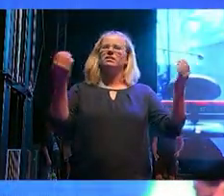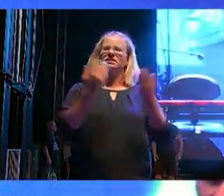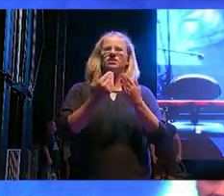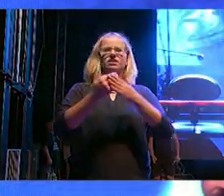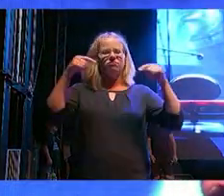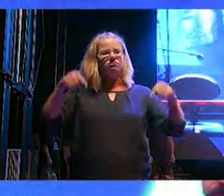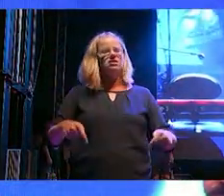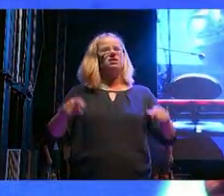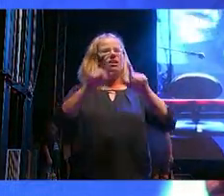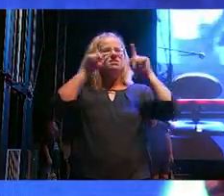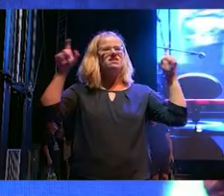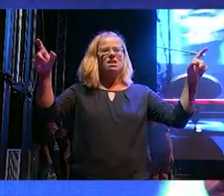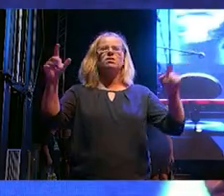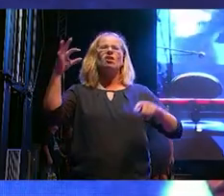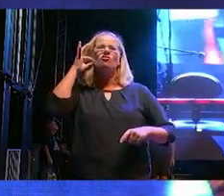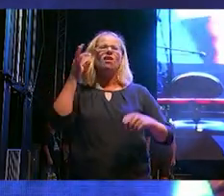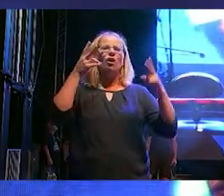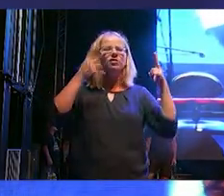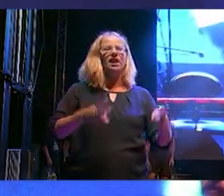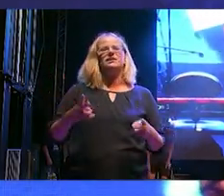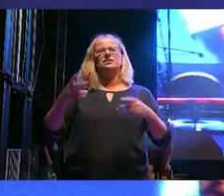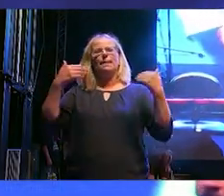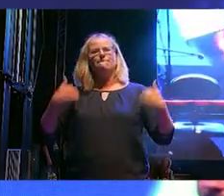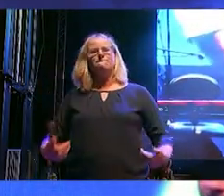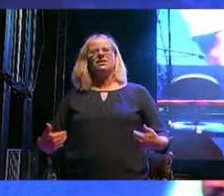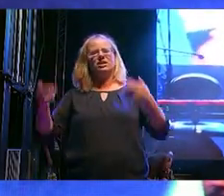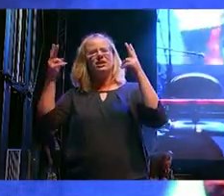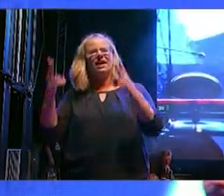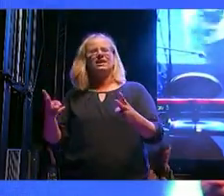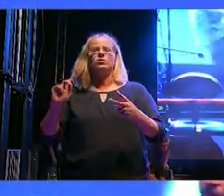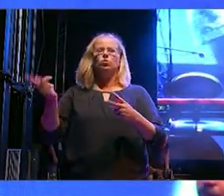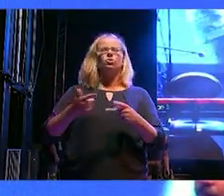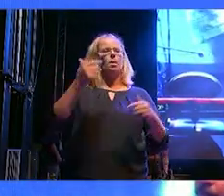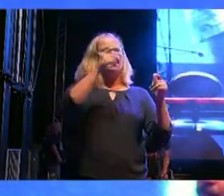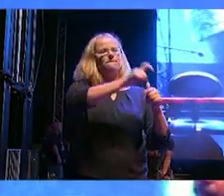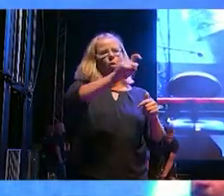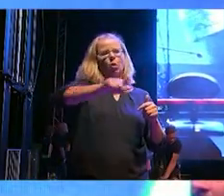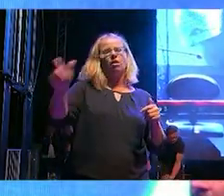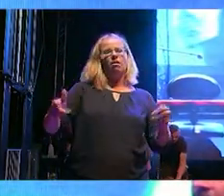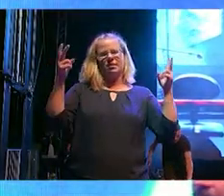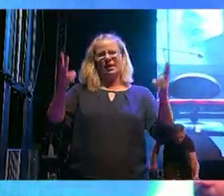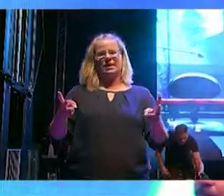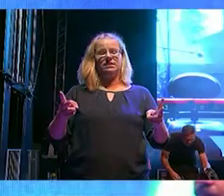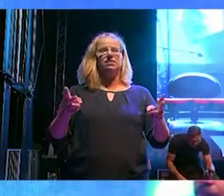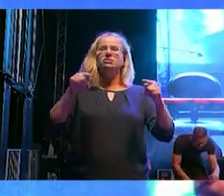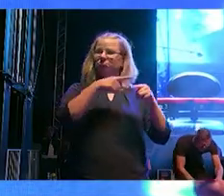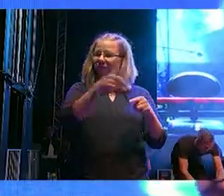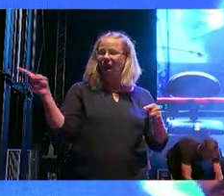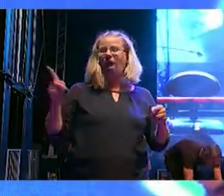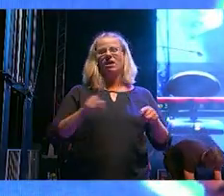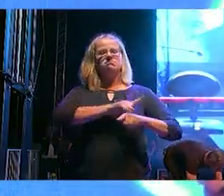hier heute, um Frauenrechte, um Menschenrechte, um Bürgerinnenrechte. Denn genau die sind